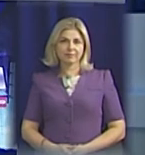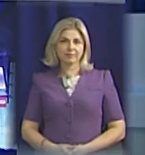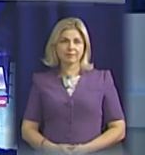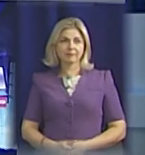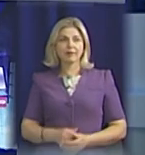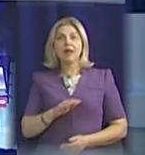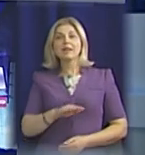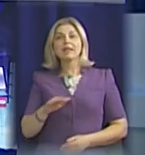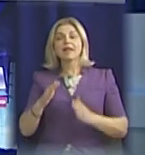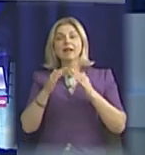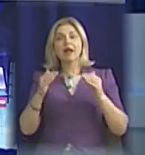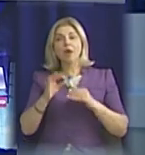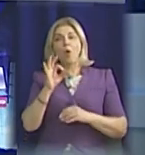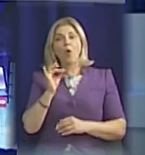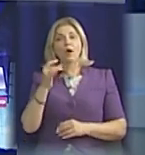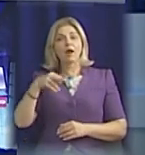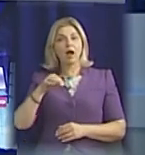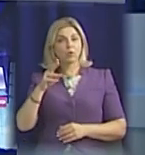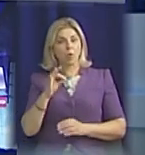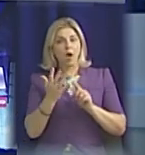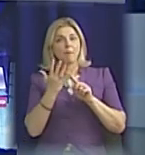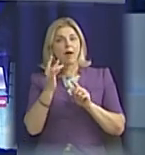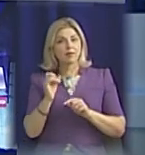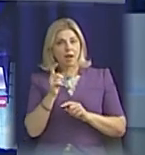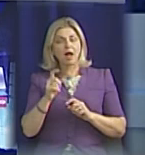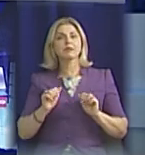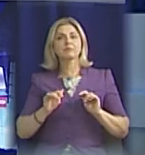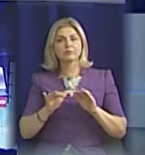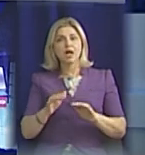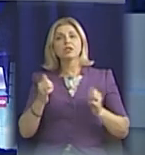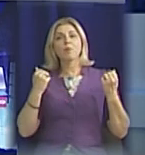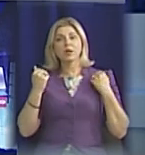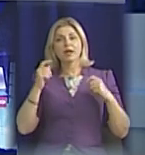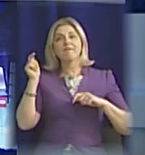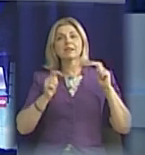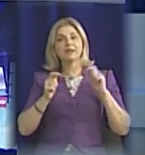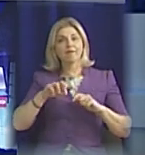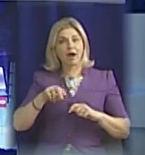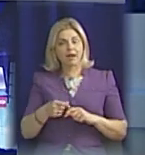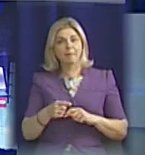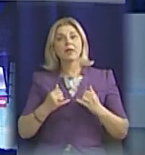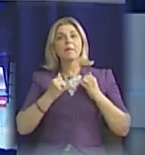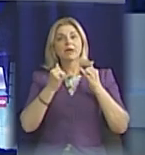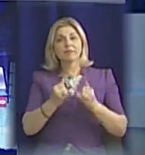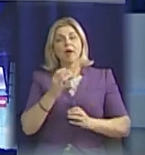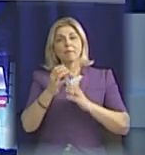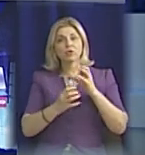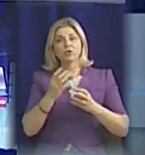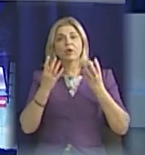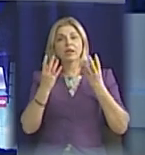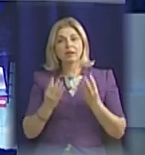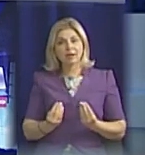У дитячому таборі «Орлятко» вп'яте влаштували спортивний фестиваль «Молодь за олімпійське майбутнє», присвячений Міжнародному